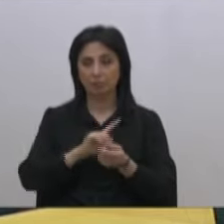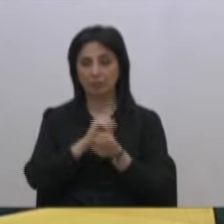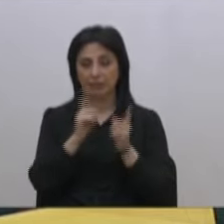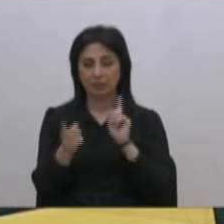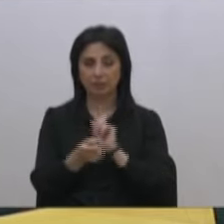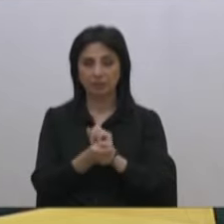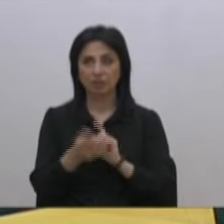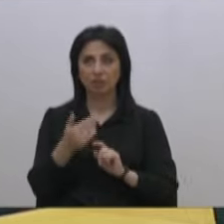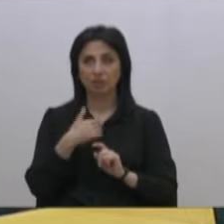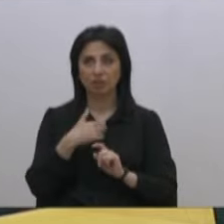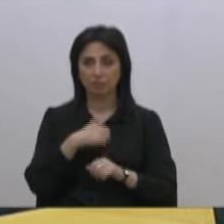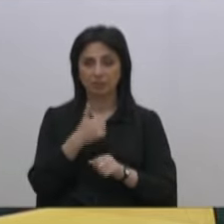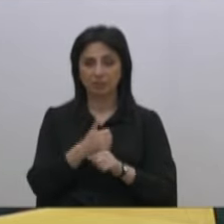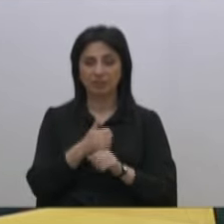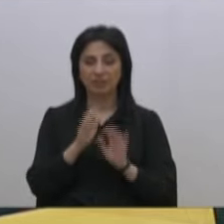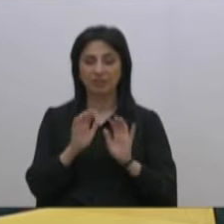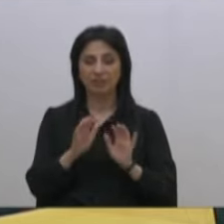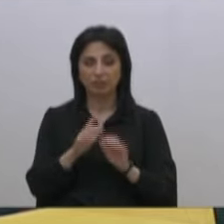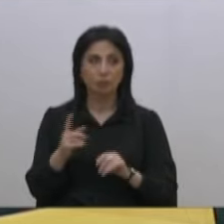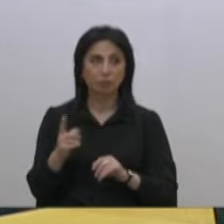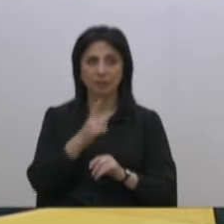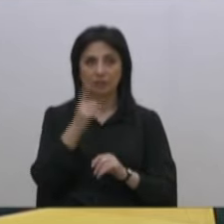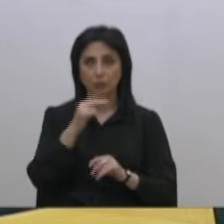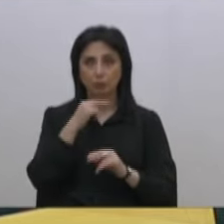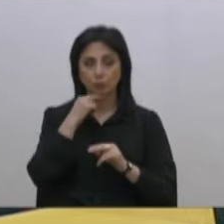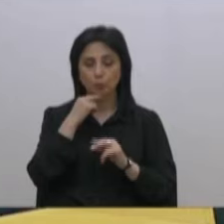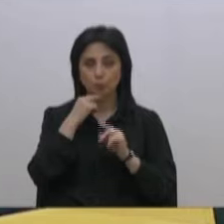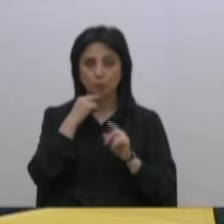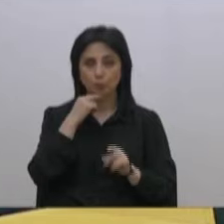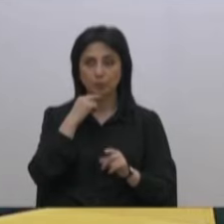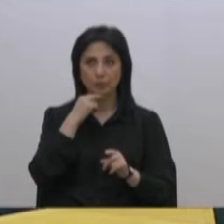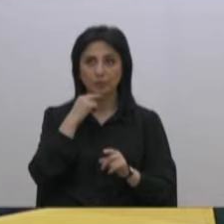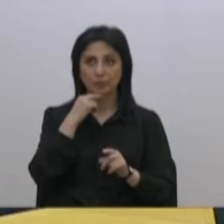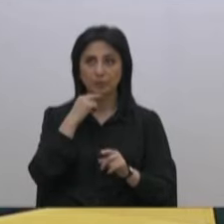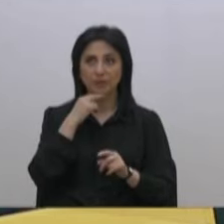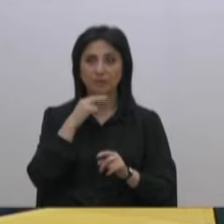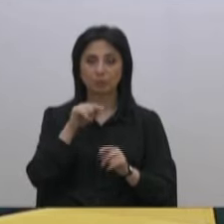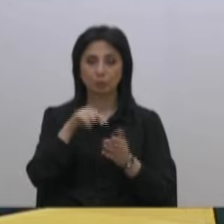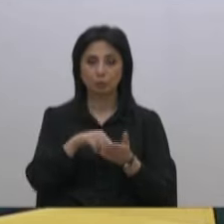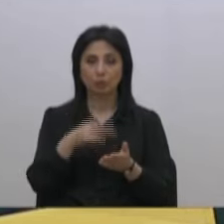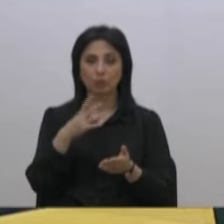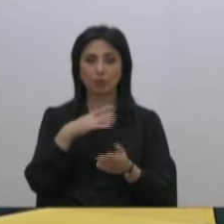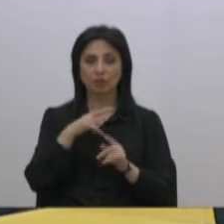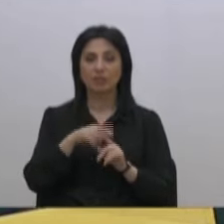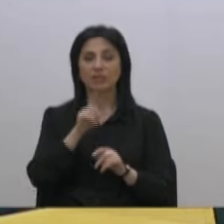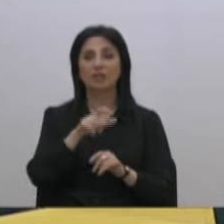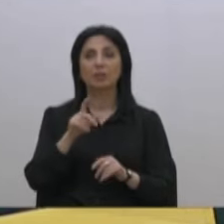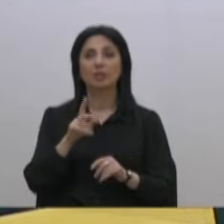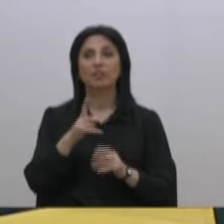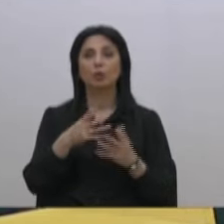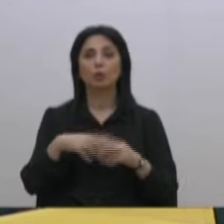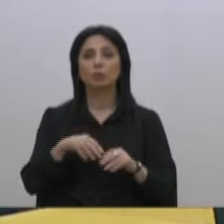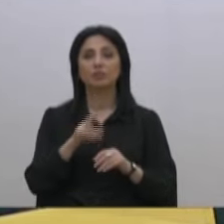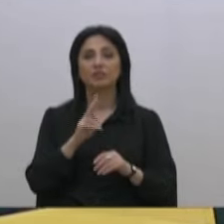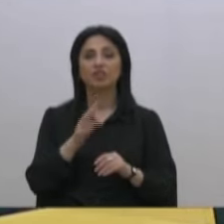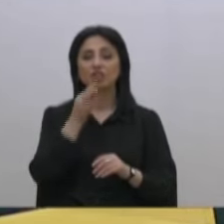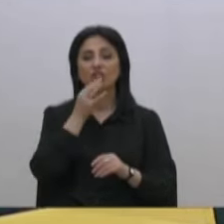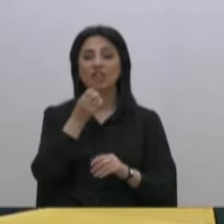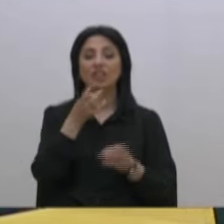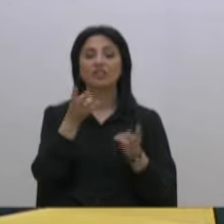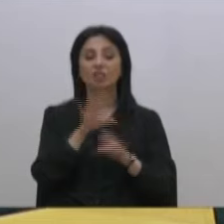პირიქით, ჩვენი მთავარი საზრუნავი და უპირველესი ყურადღების სუბიექტი უნდა იყოს ის ადამიანები, ის ოჯახები, ვინც ჯერ